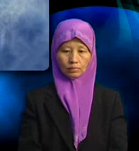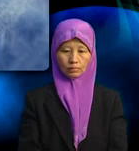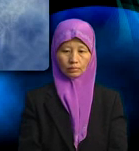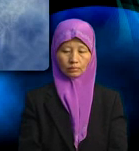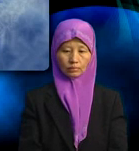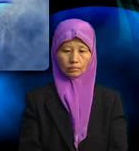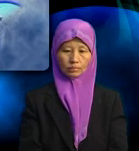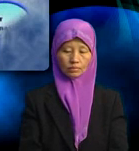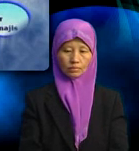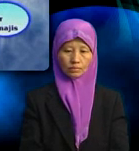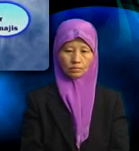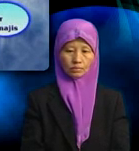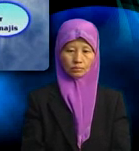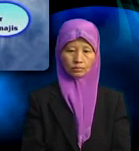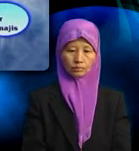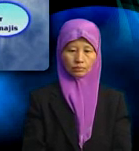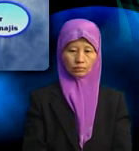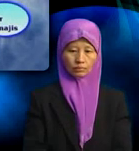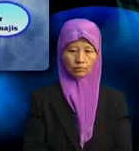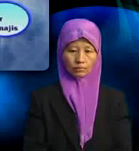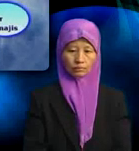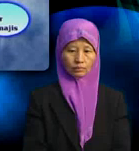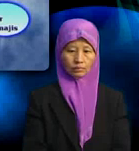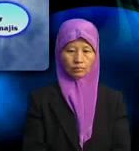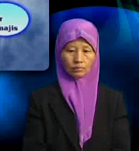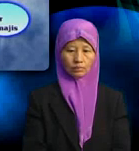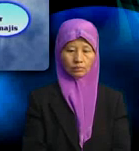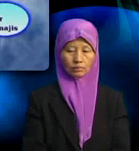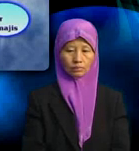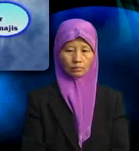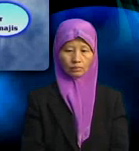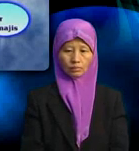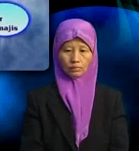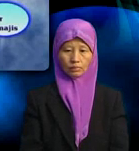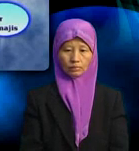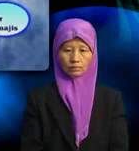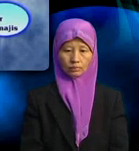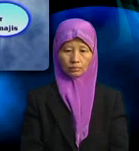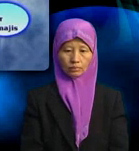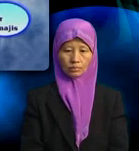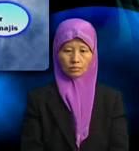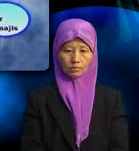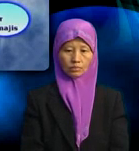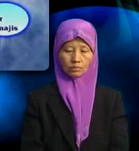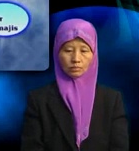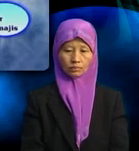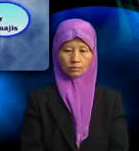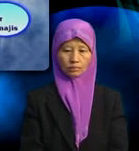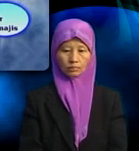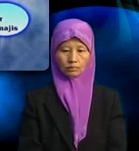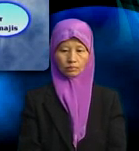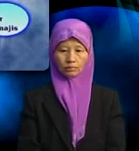Ketiga, air mutanajjis. Keempat, air musyammas. Dan kelima,